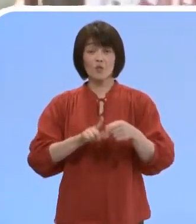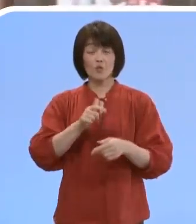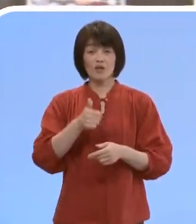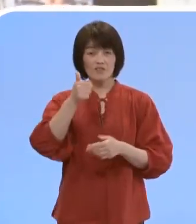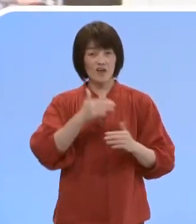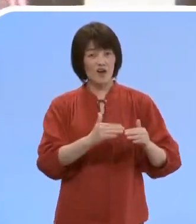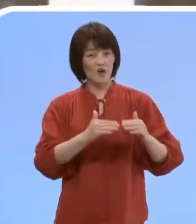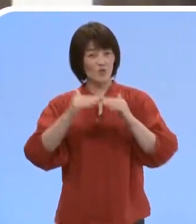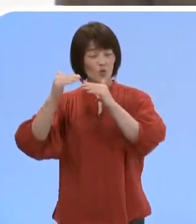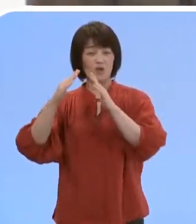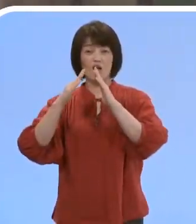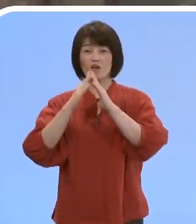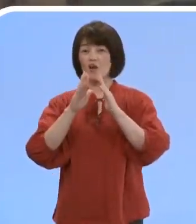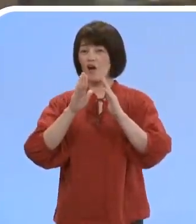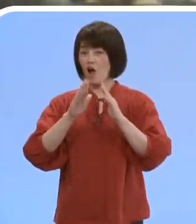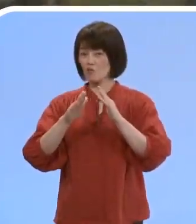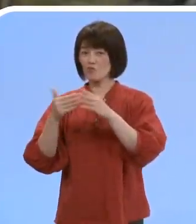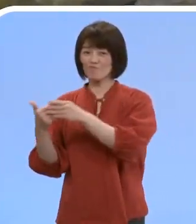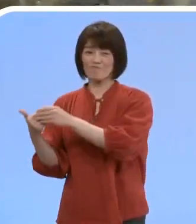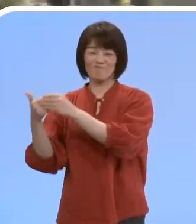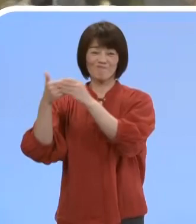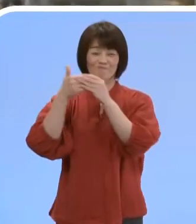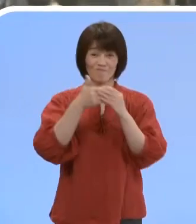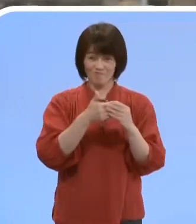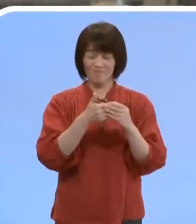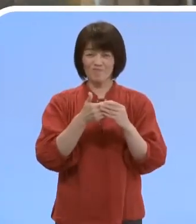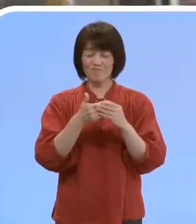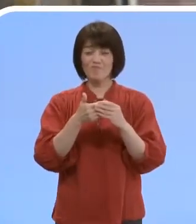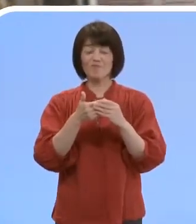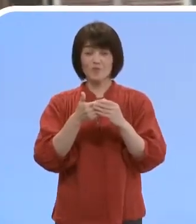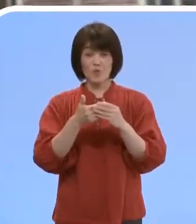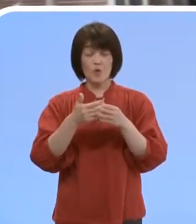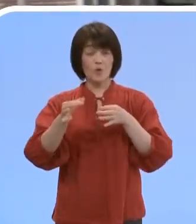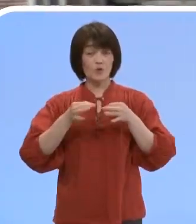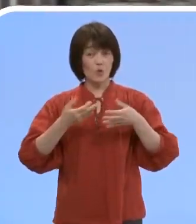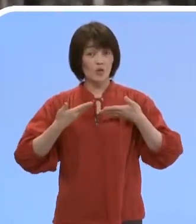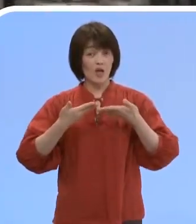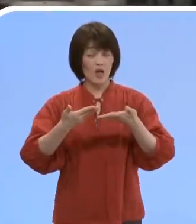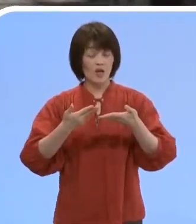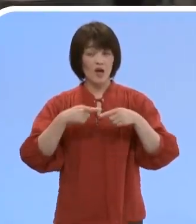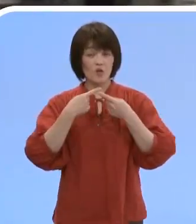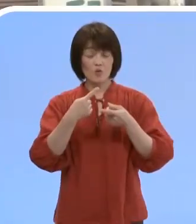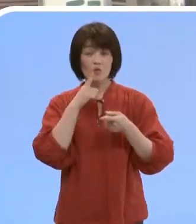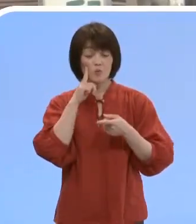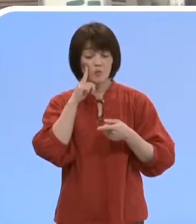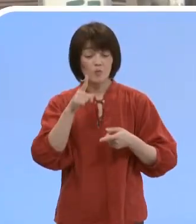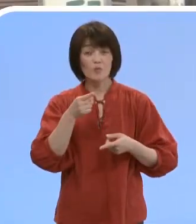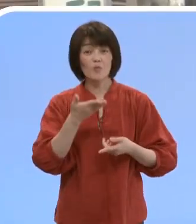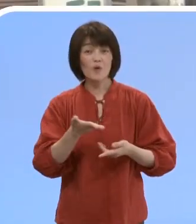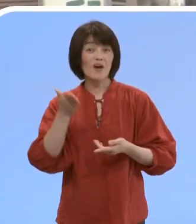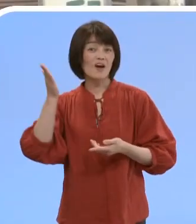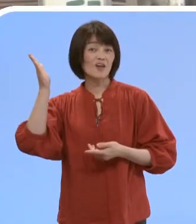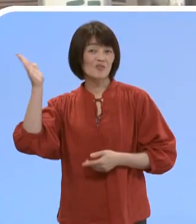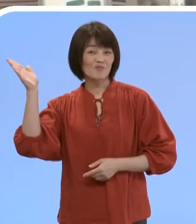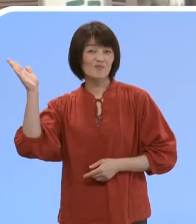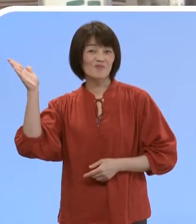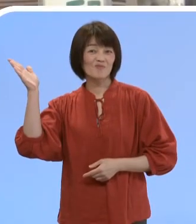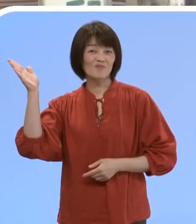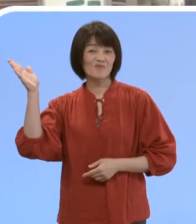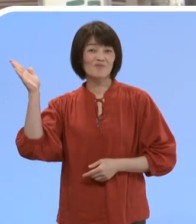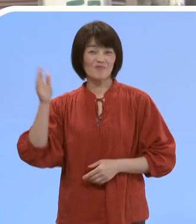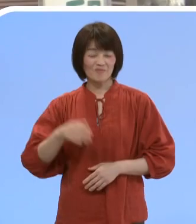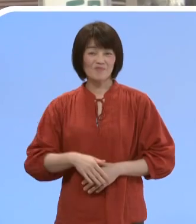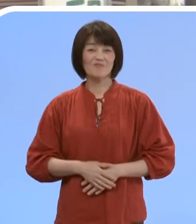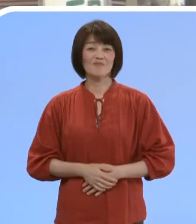井上さんが育った家があるということで案内していただいたのは、商店街の入り口にある井上大仏